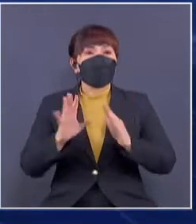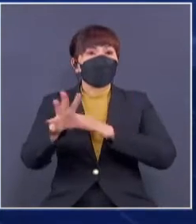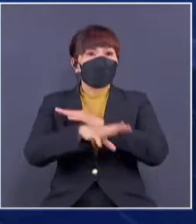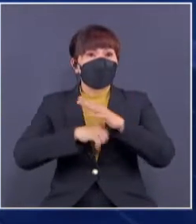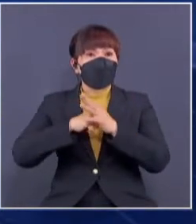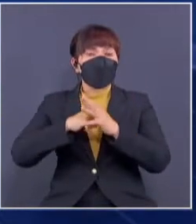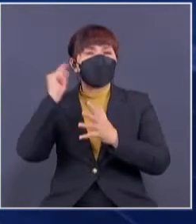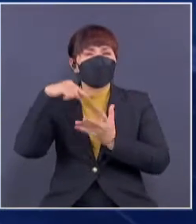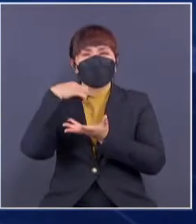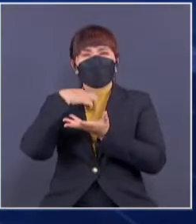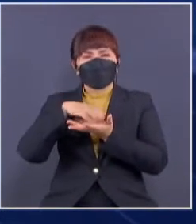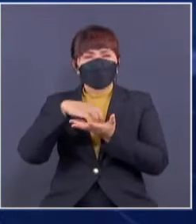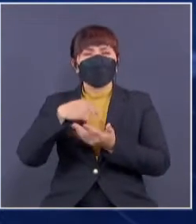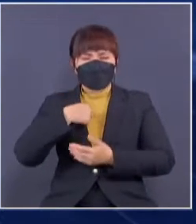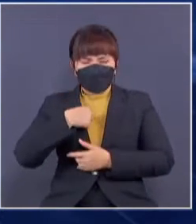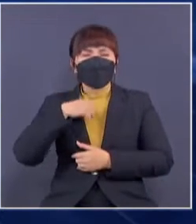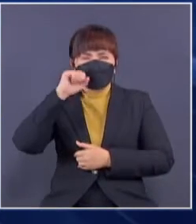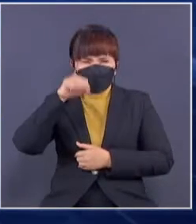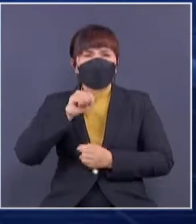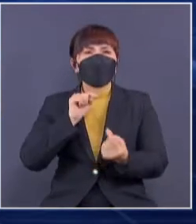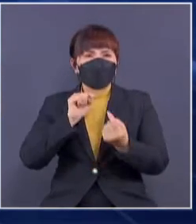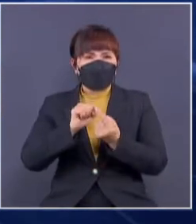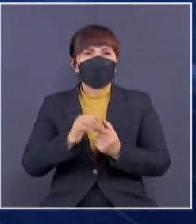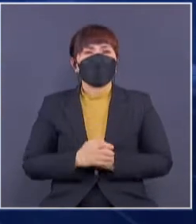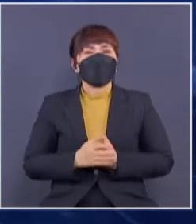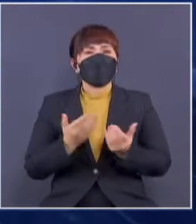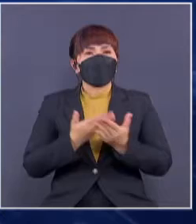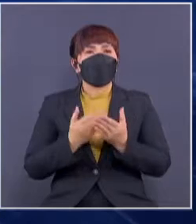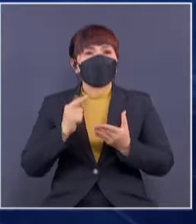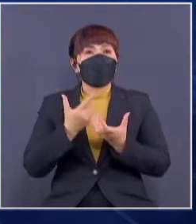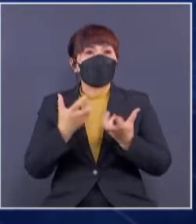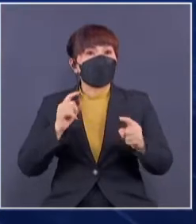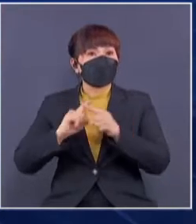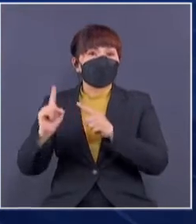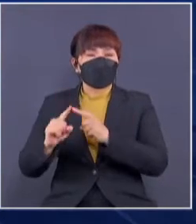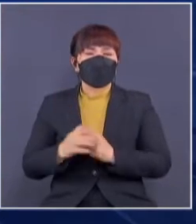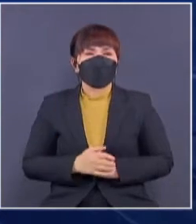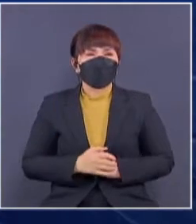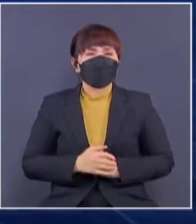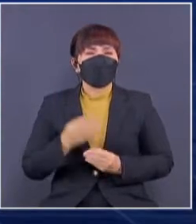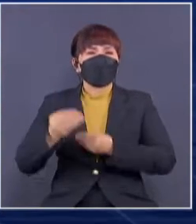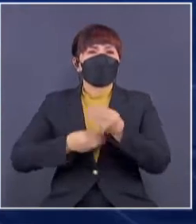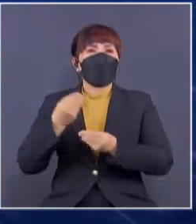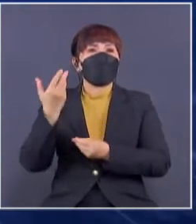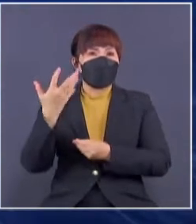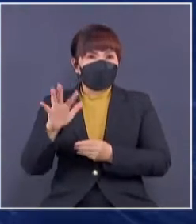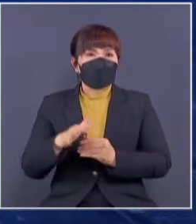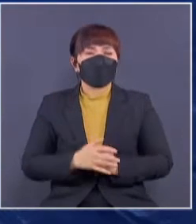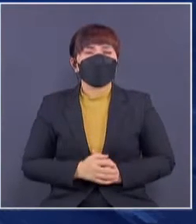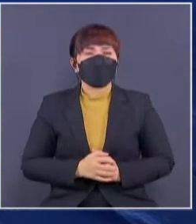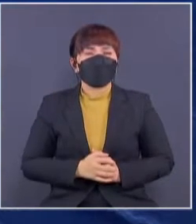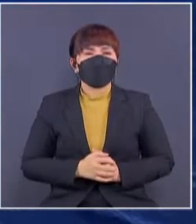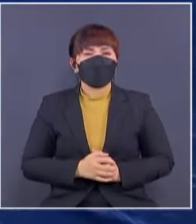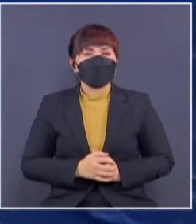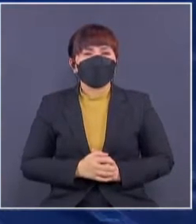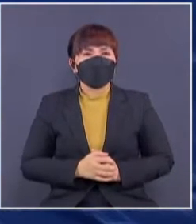เขาก็รับว่าเป็นบุคคลตามหมายจับแล้วก็ได้นำทรัพย์สินที่ได้มาจากการก่อเหตุครั้งนี้เนี่ยไปขายนะครับจาก